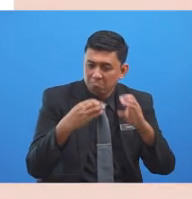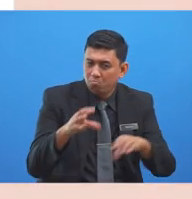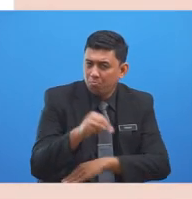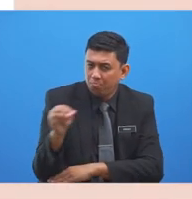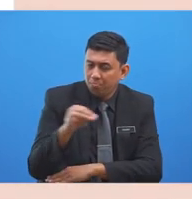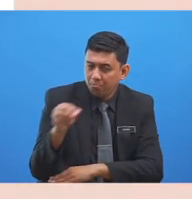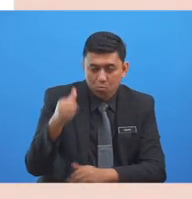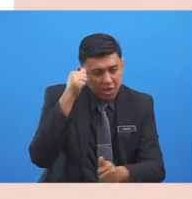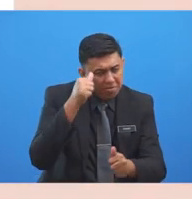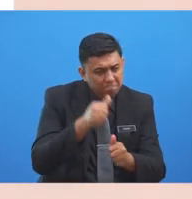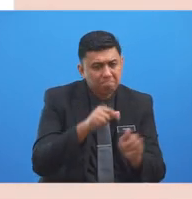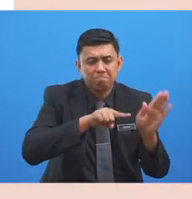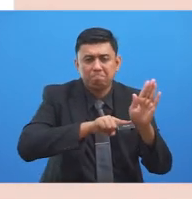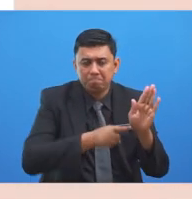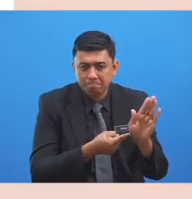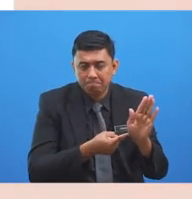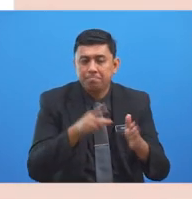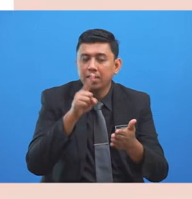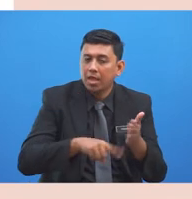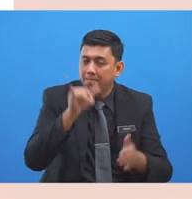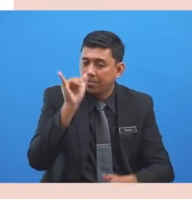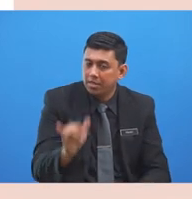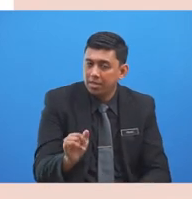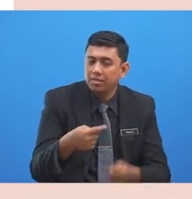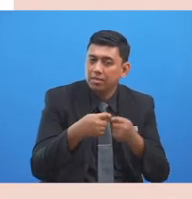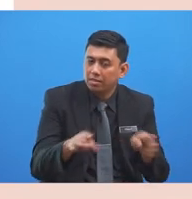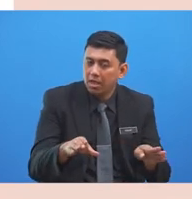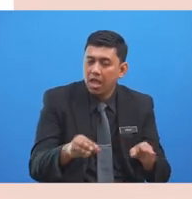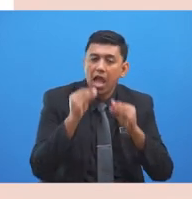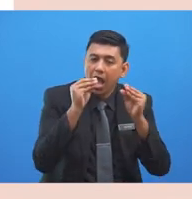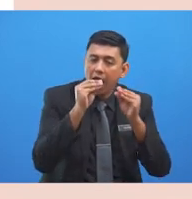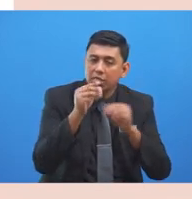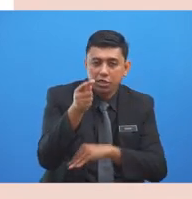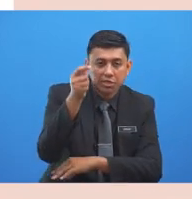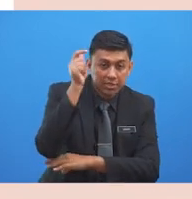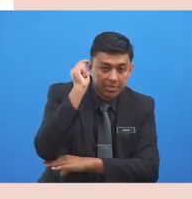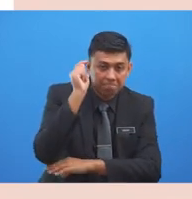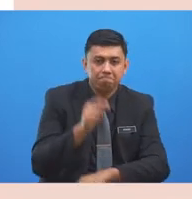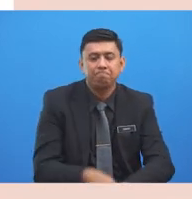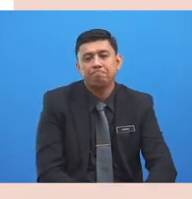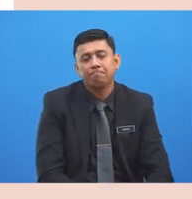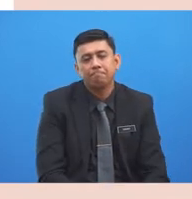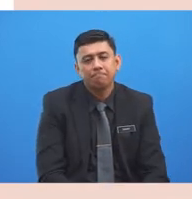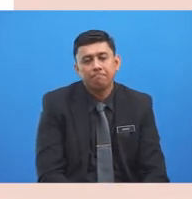Cuba murid-murid ingat semula apa yang telah cikgu ajar sebentar